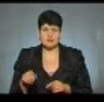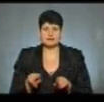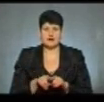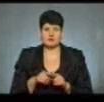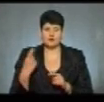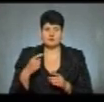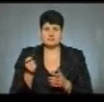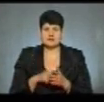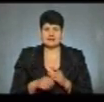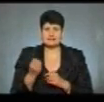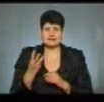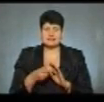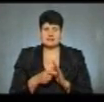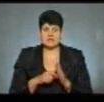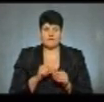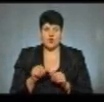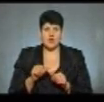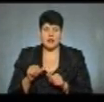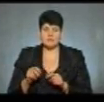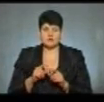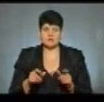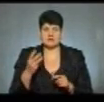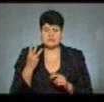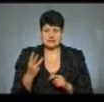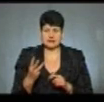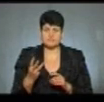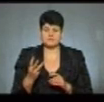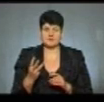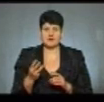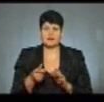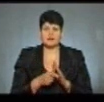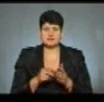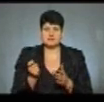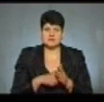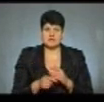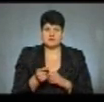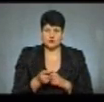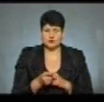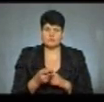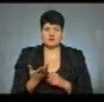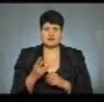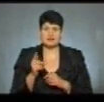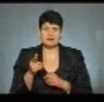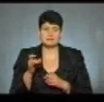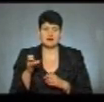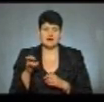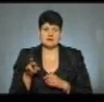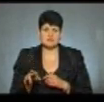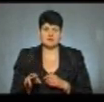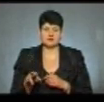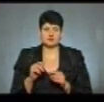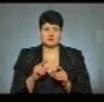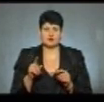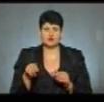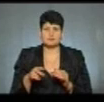області закрили 13 класів в окремих школах. 3 класи на карантин закрили у Тернополі, класичній гімназії, школах